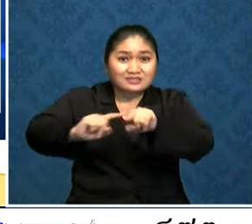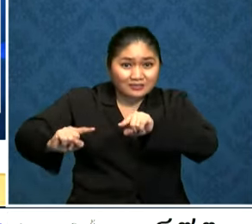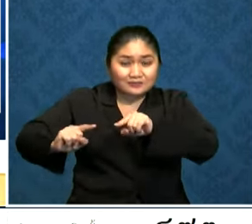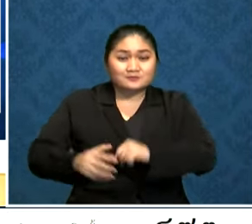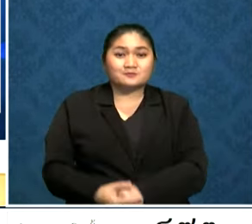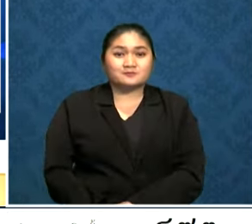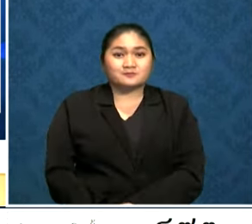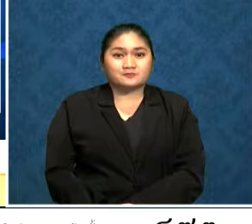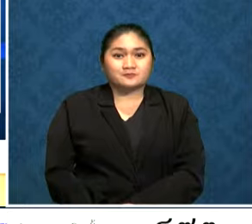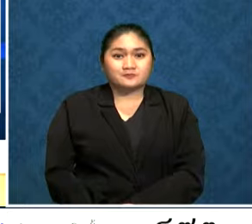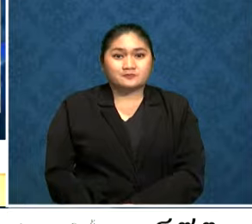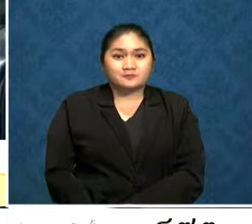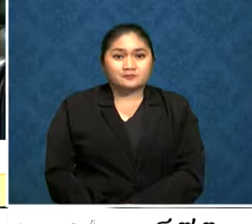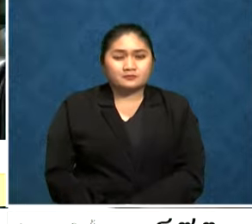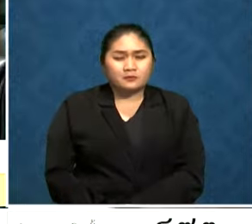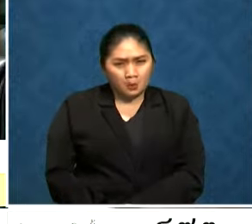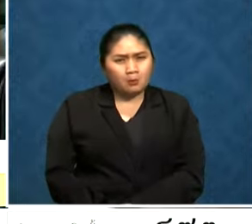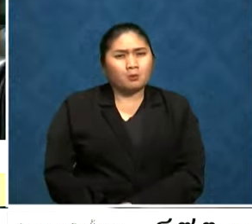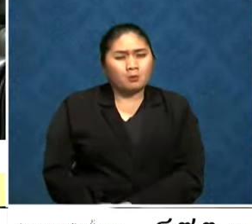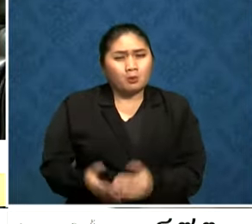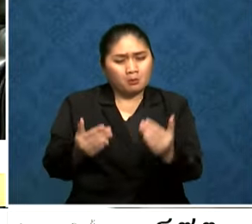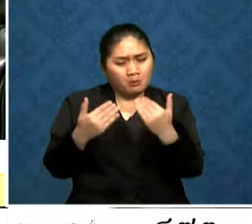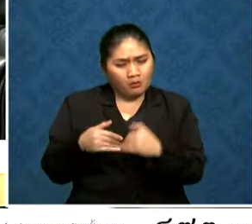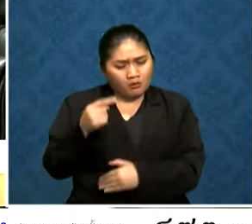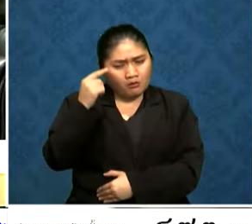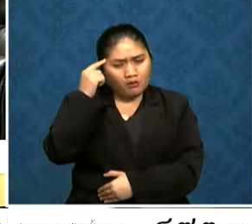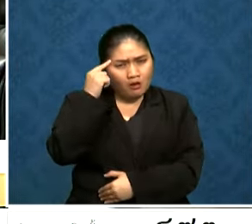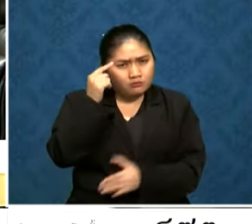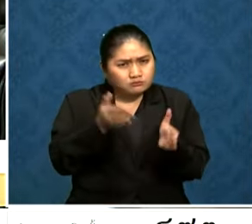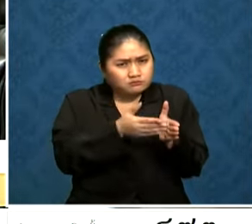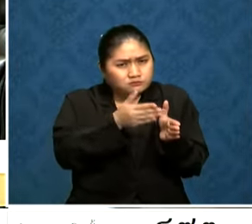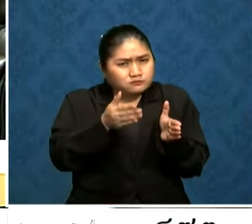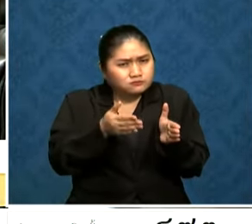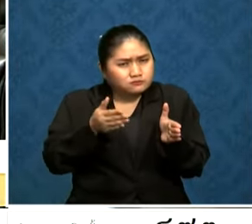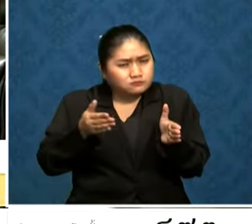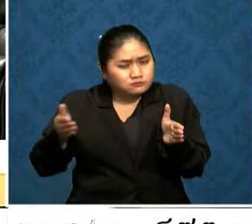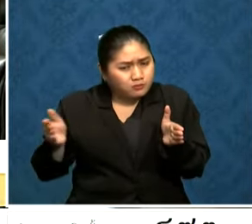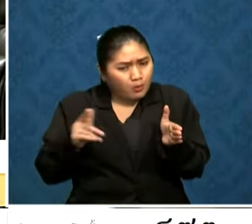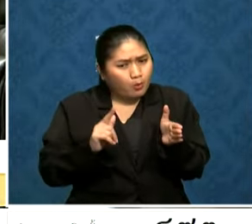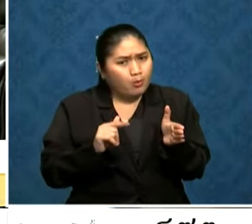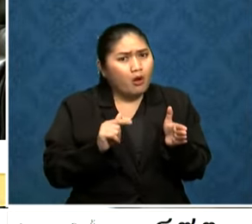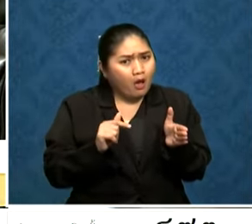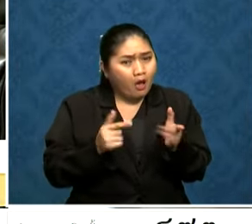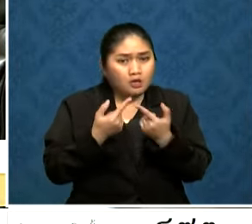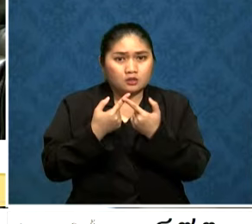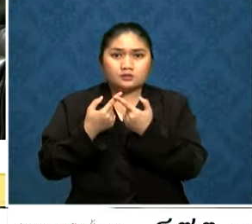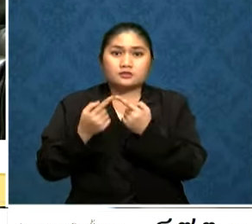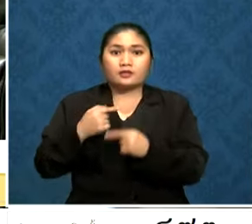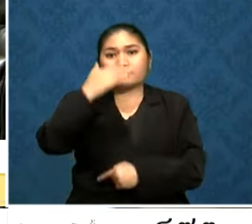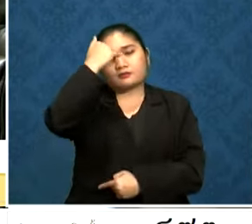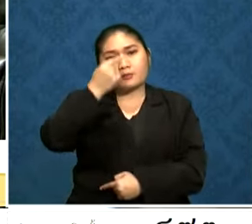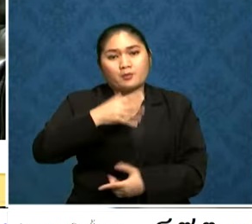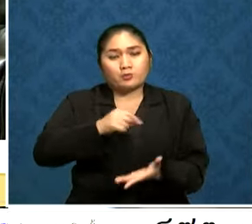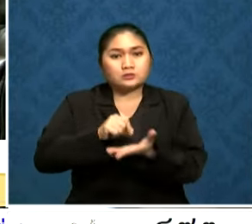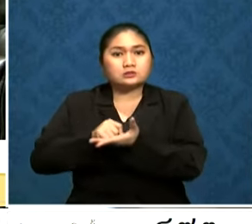ามติฟังมาถตรนี้บางคนก็อาจจะรสกวทุกอย่างก็ฟงดดีนะครับคถามที่ตามมาคืและทำไมผมถึ